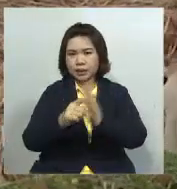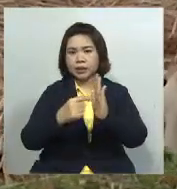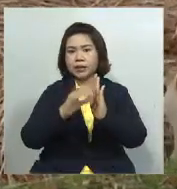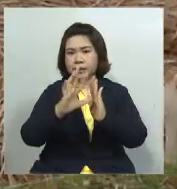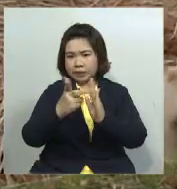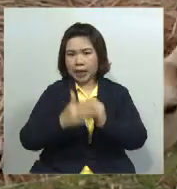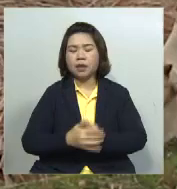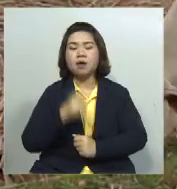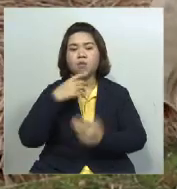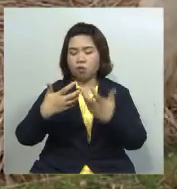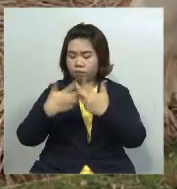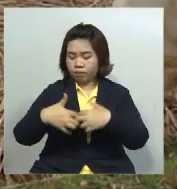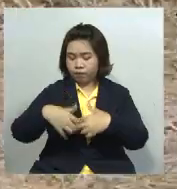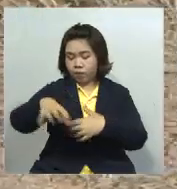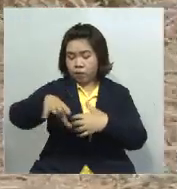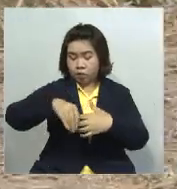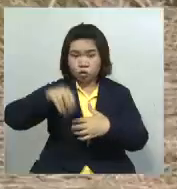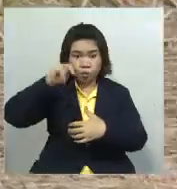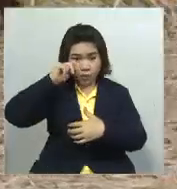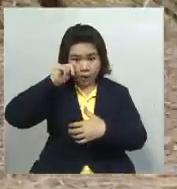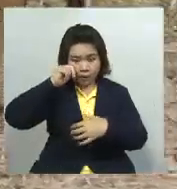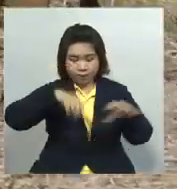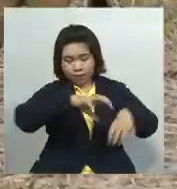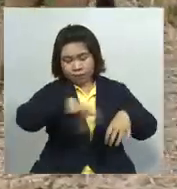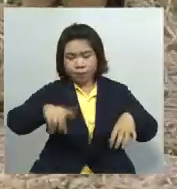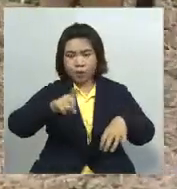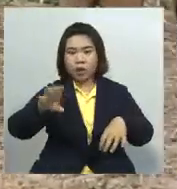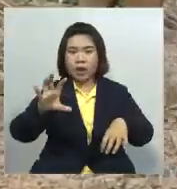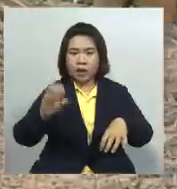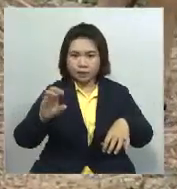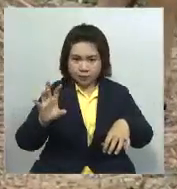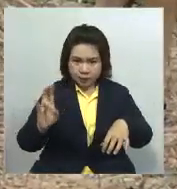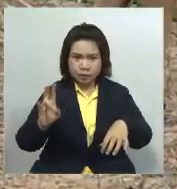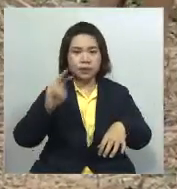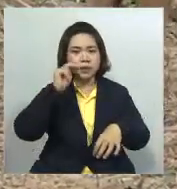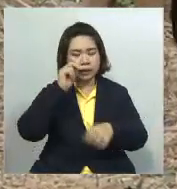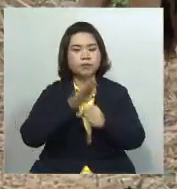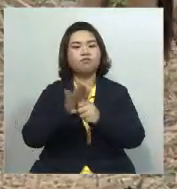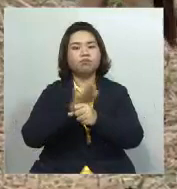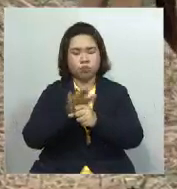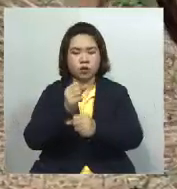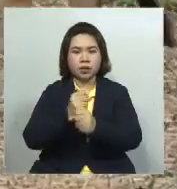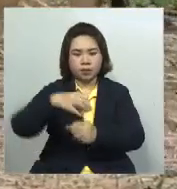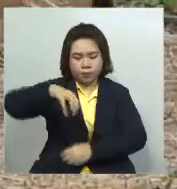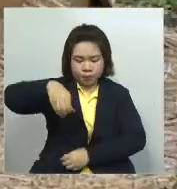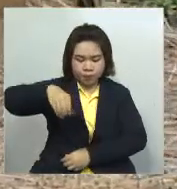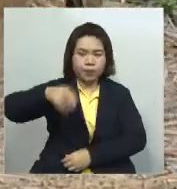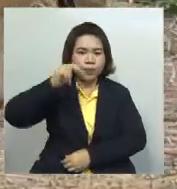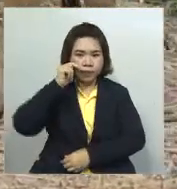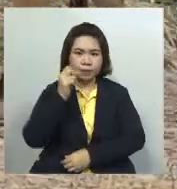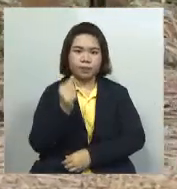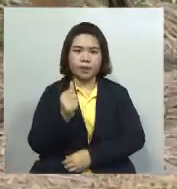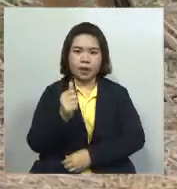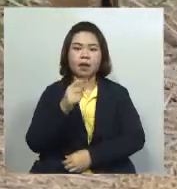พบว่าสถานีสูบน้ำเพื่อการประปา157แห่งมีน้ำเพียงพอในการผลิตน้ำประปาจึงมั่นใจ